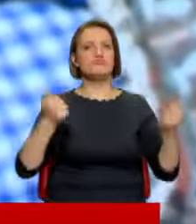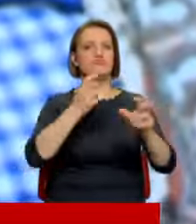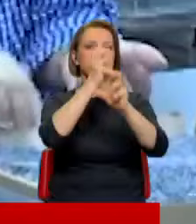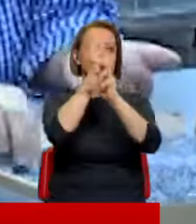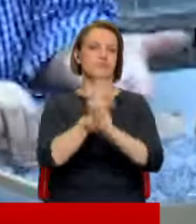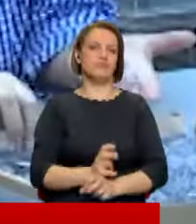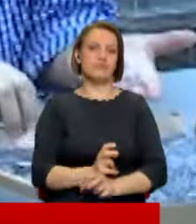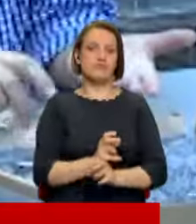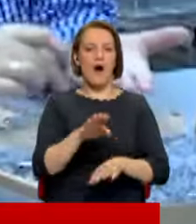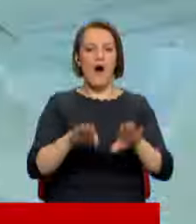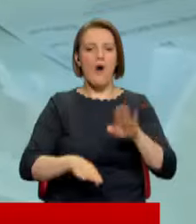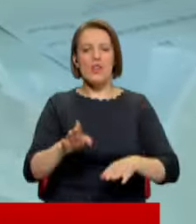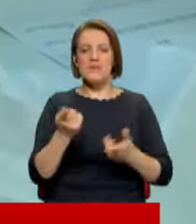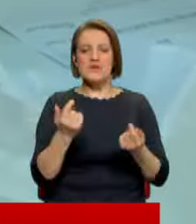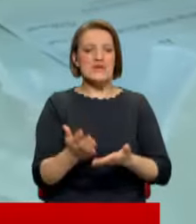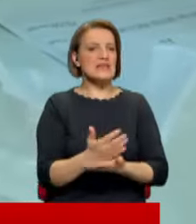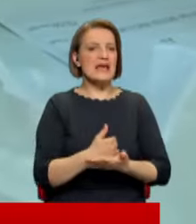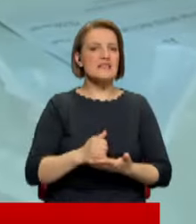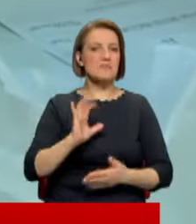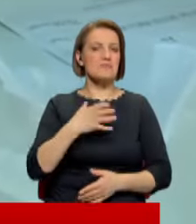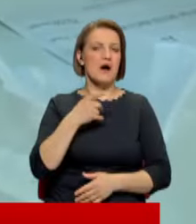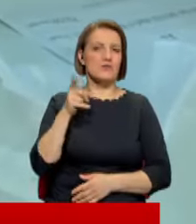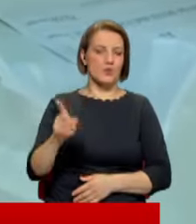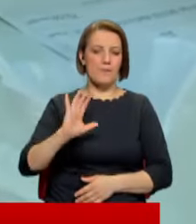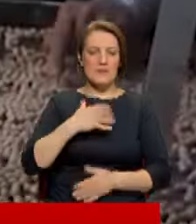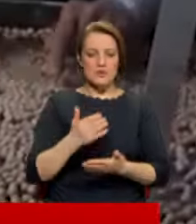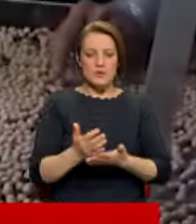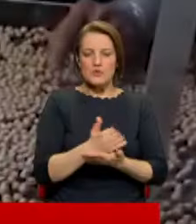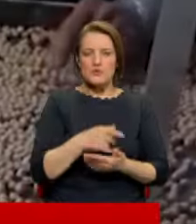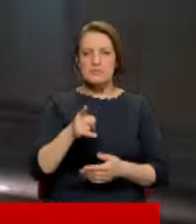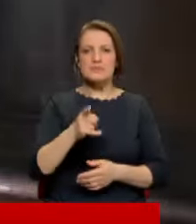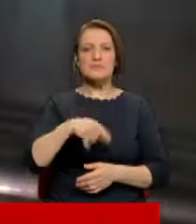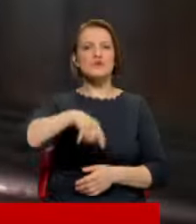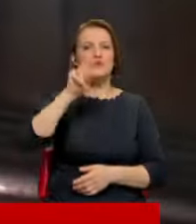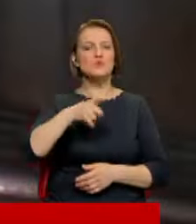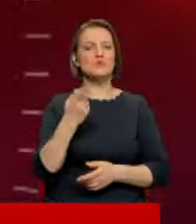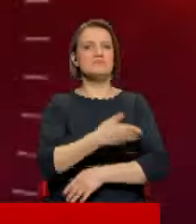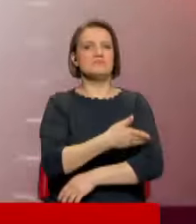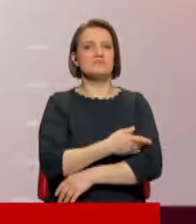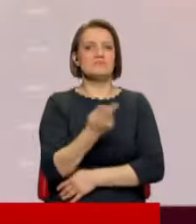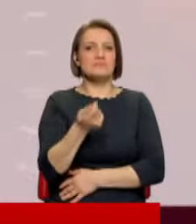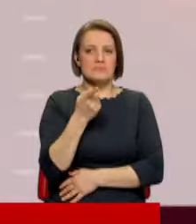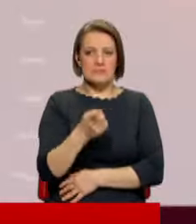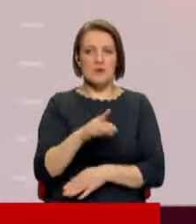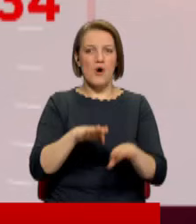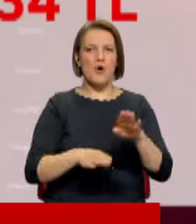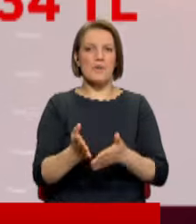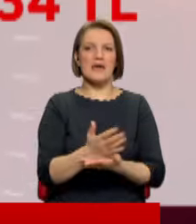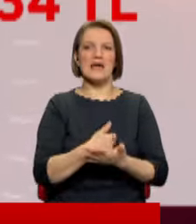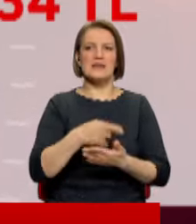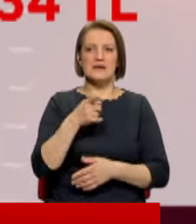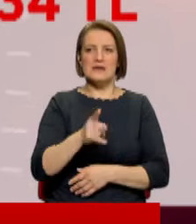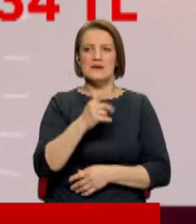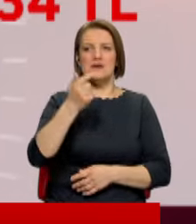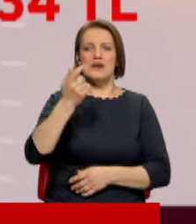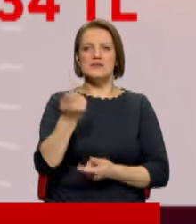olarak ortalama en yüksek iş gelirine sahip Grup işverenler en düşük gelire sahip Grup Say yevmiyeli çalışanlar yıllık ortalama iş gelirleri